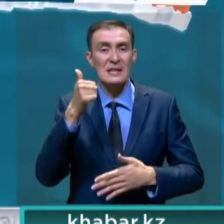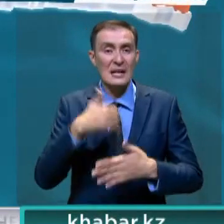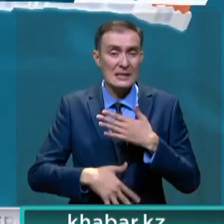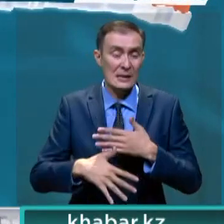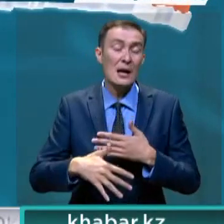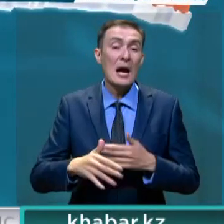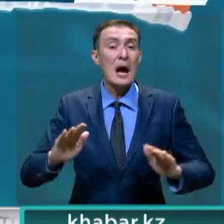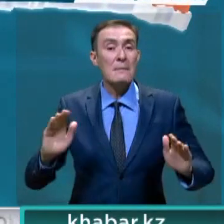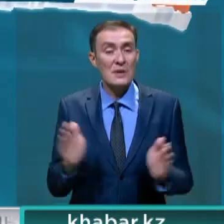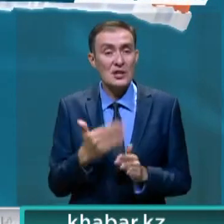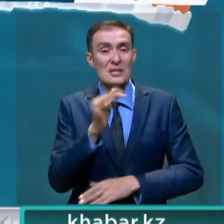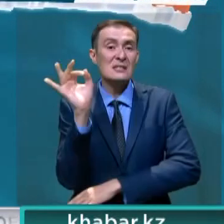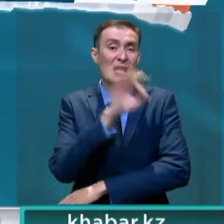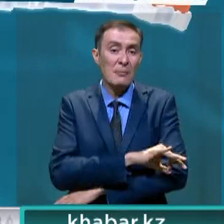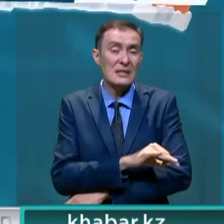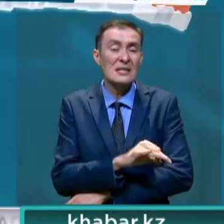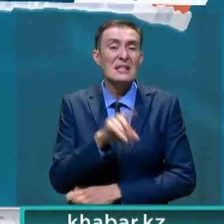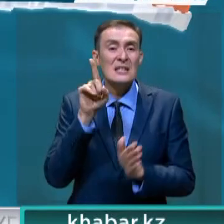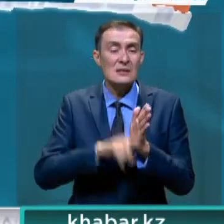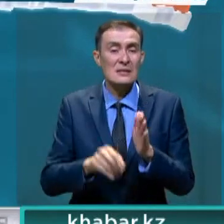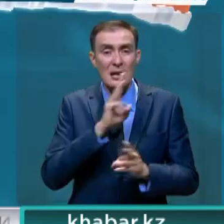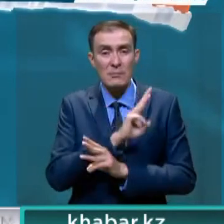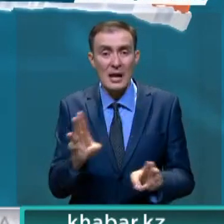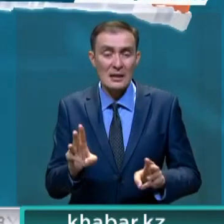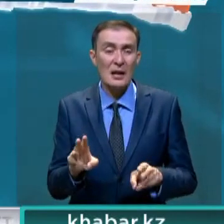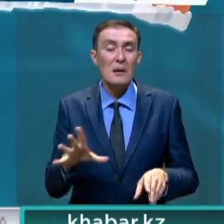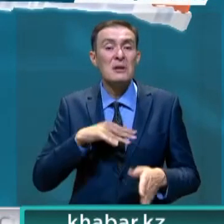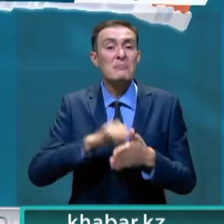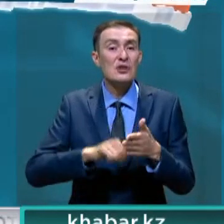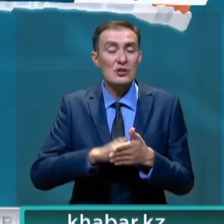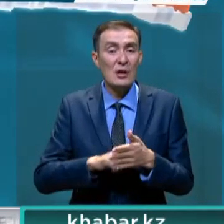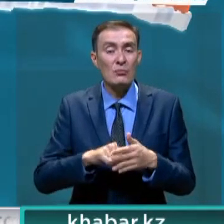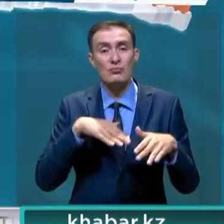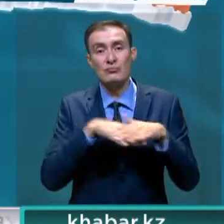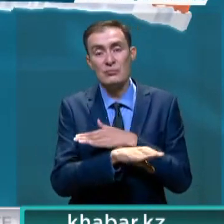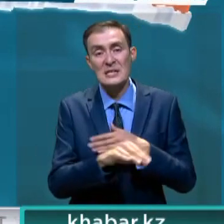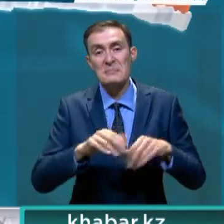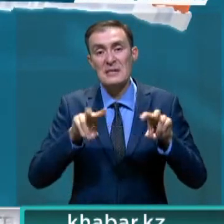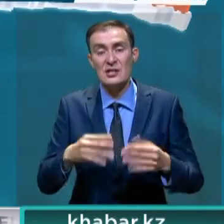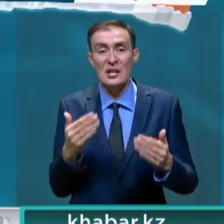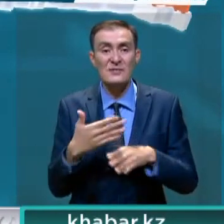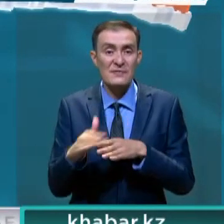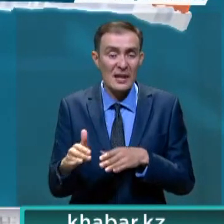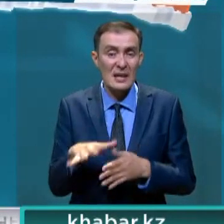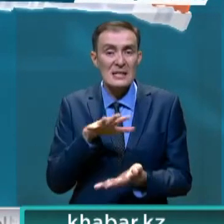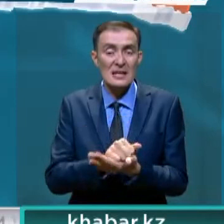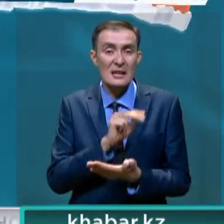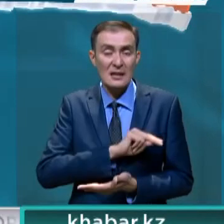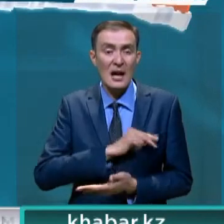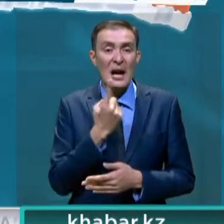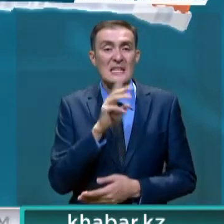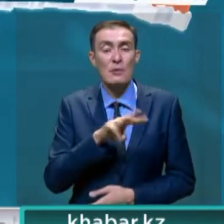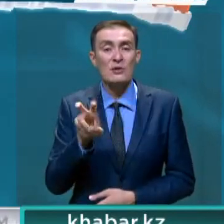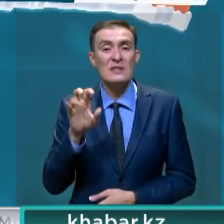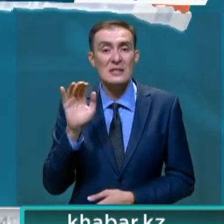столице. Меньше на западе страны. Низкая зарплата в сфере АПК стала причиной оттока специалистов. Сейчас в этом секторе занято 1